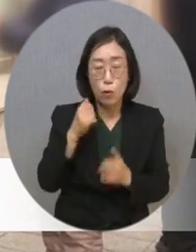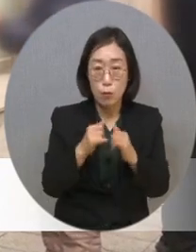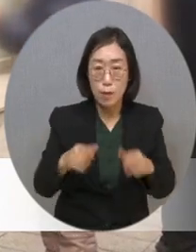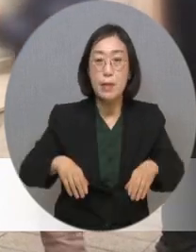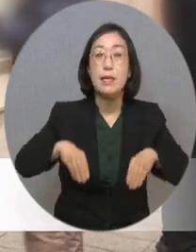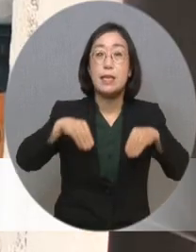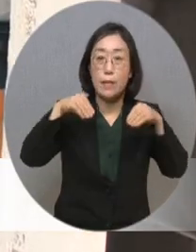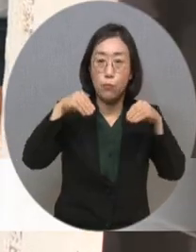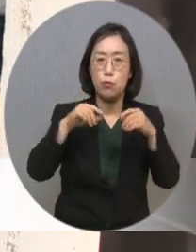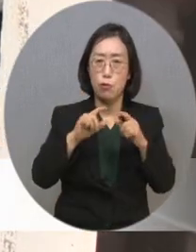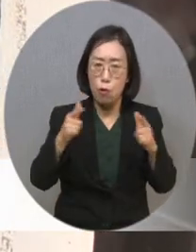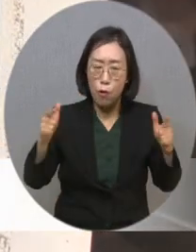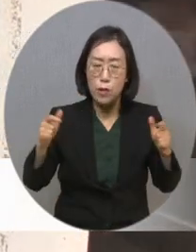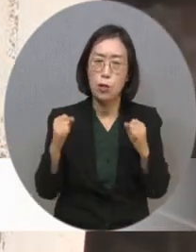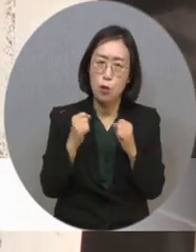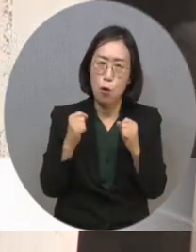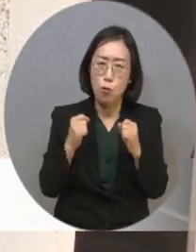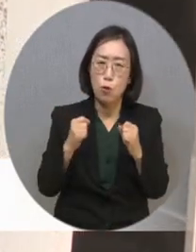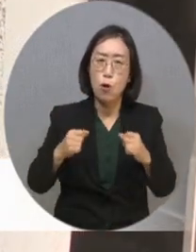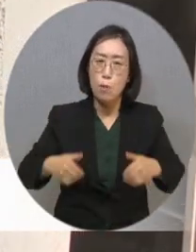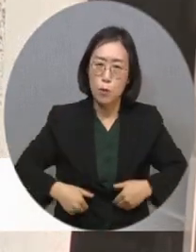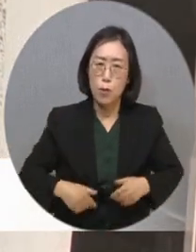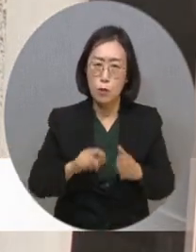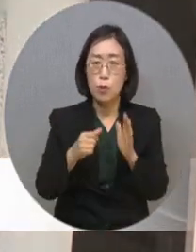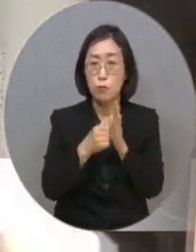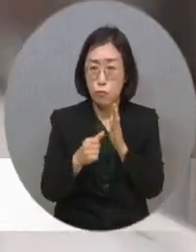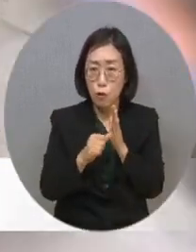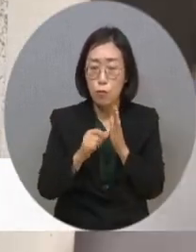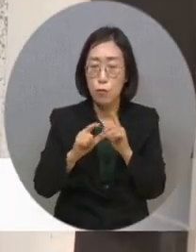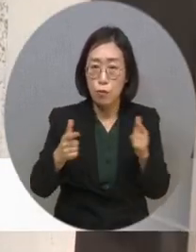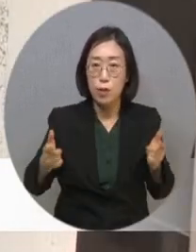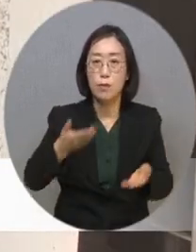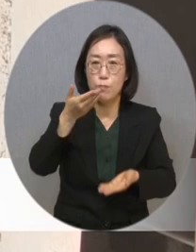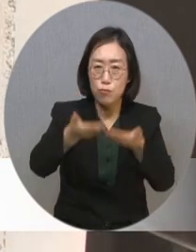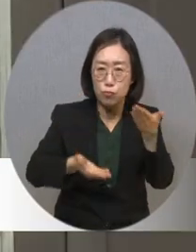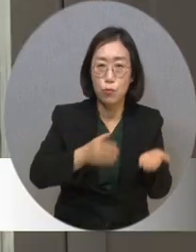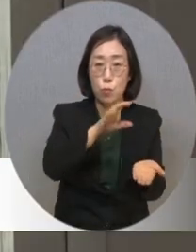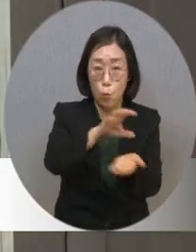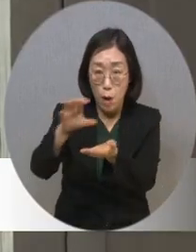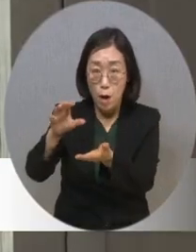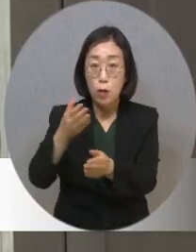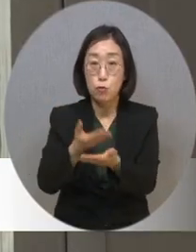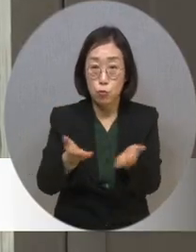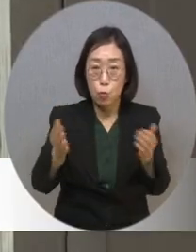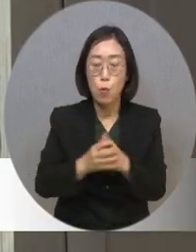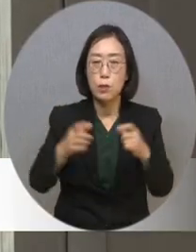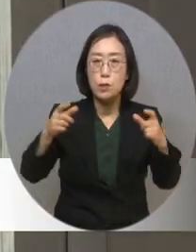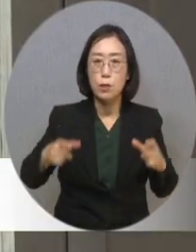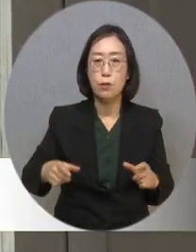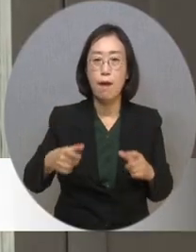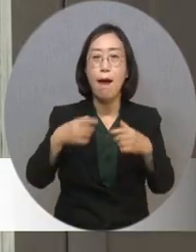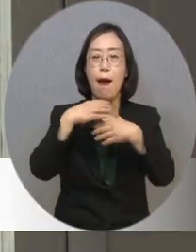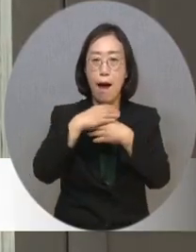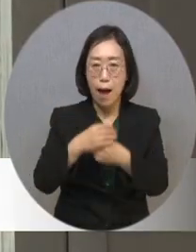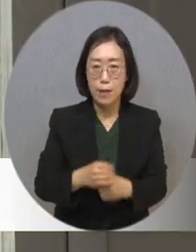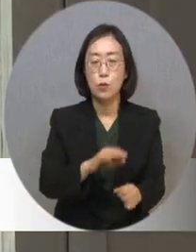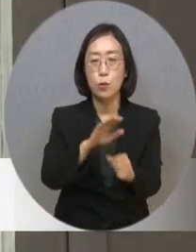등 방한용품과 생필품, 난방용품 등을 함께 지원하며 지역사회 안전망을